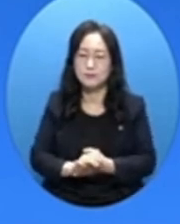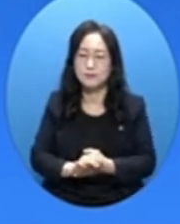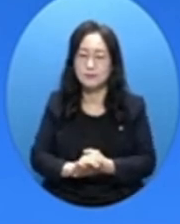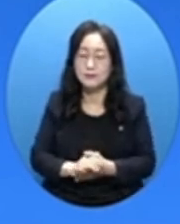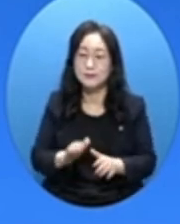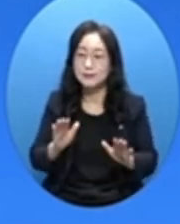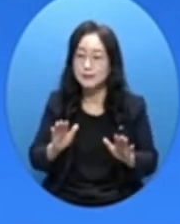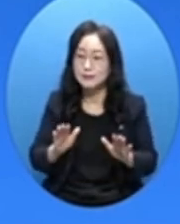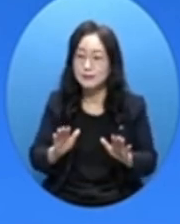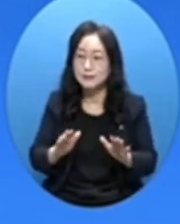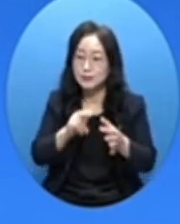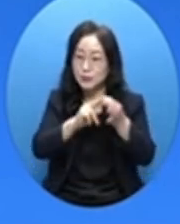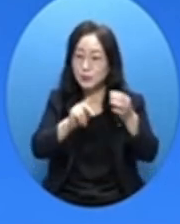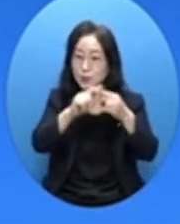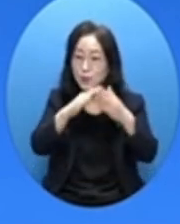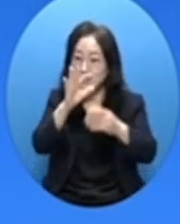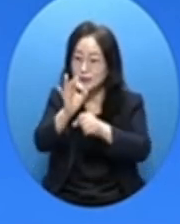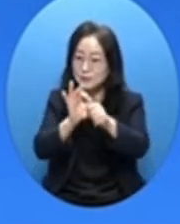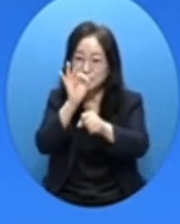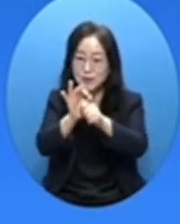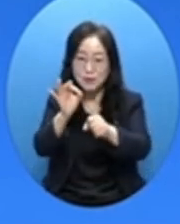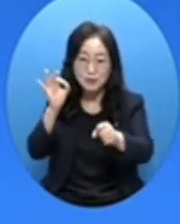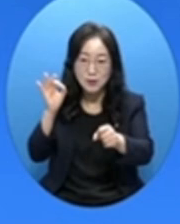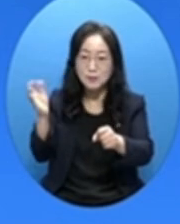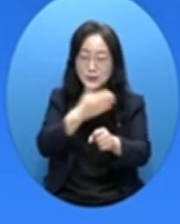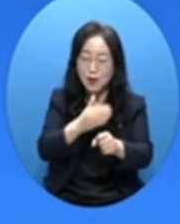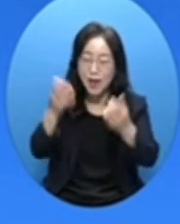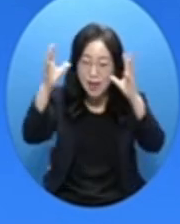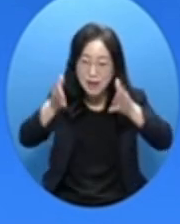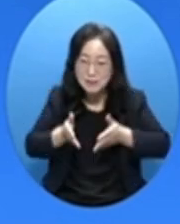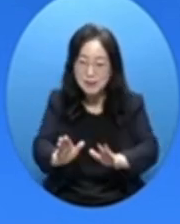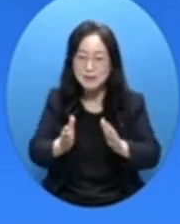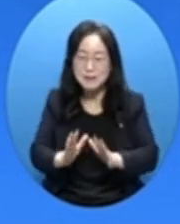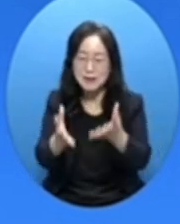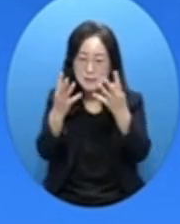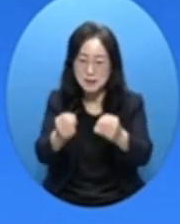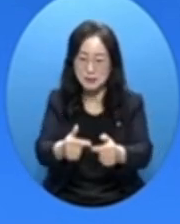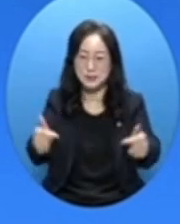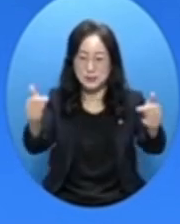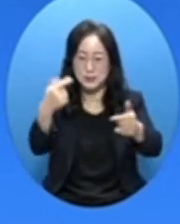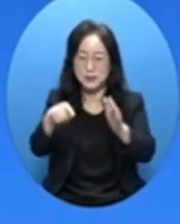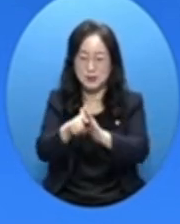저희 교회에서 10년 전부터 아이 많이 낳기 캠페인을 벌였는데